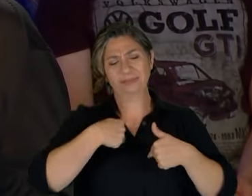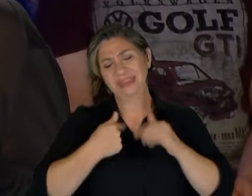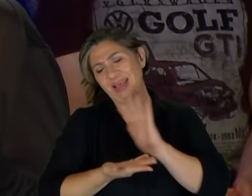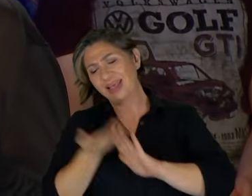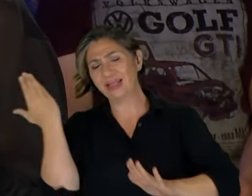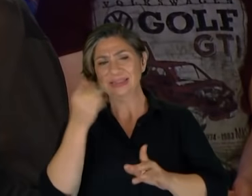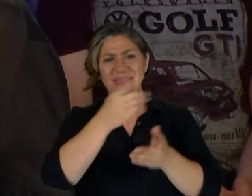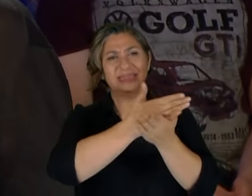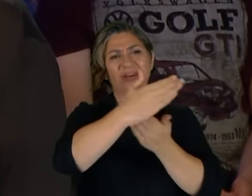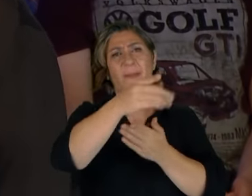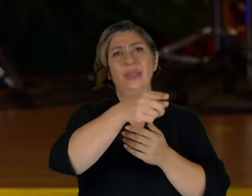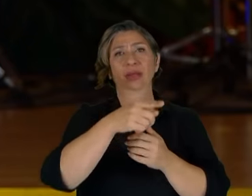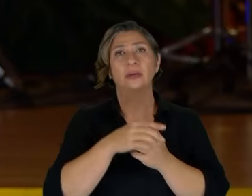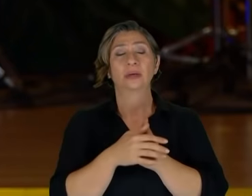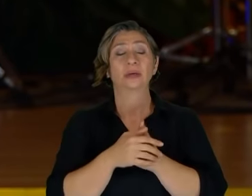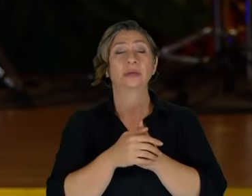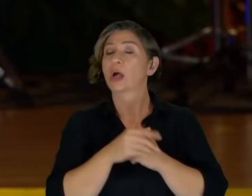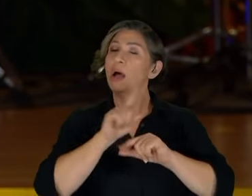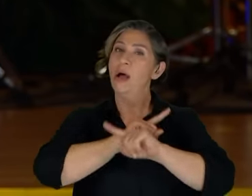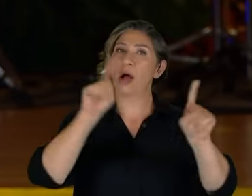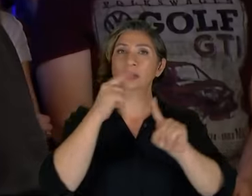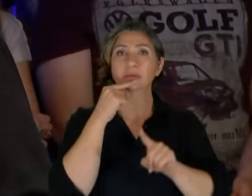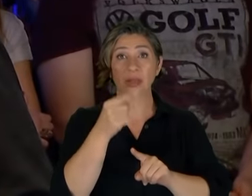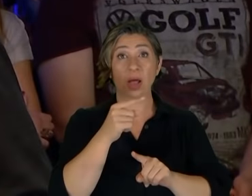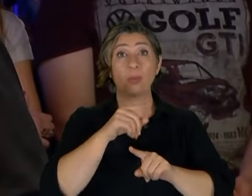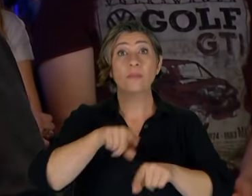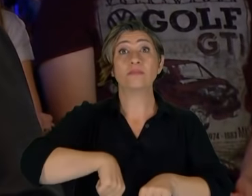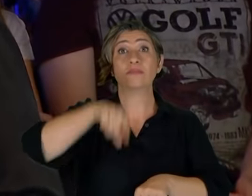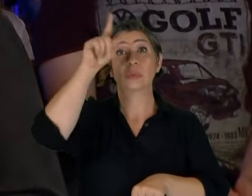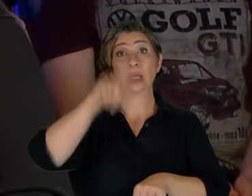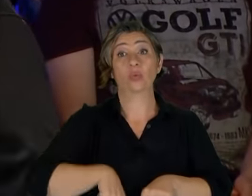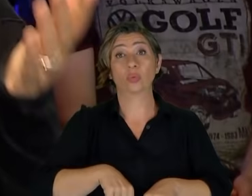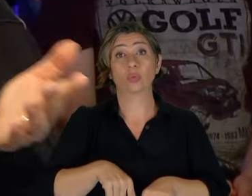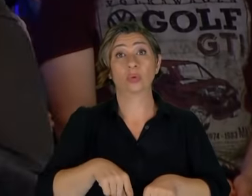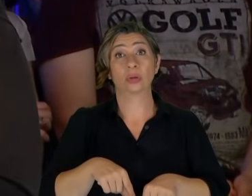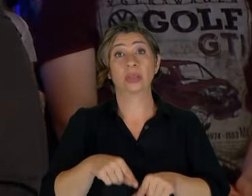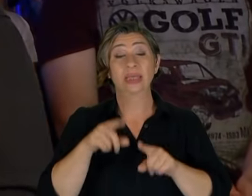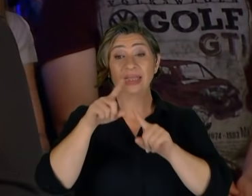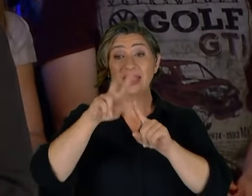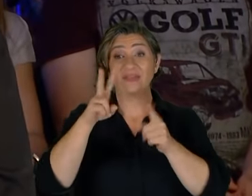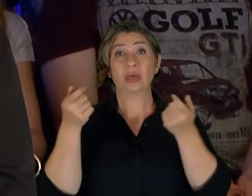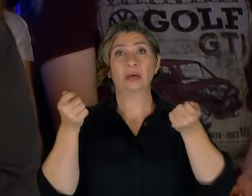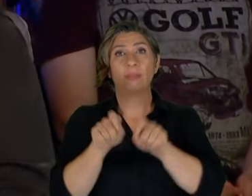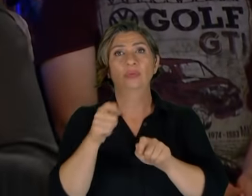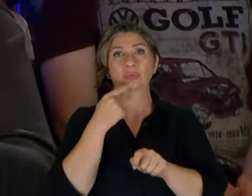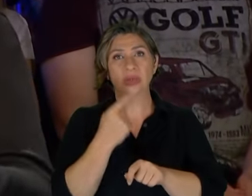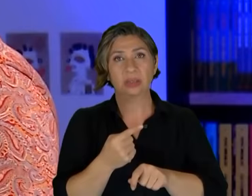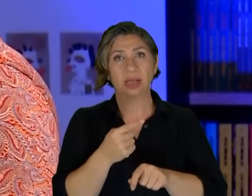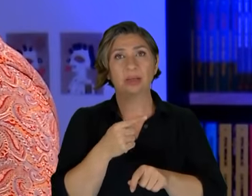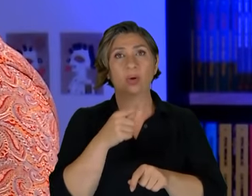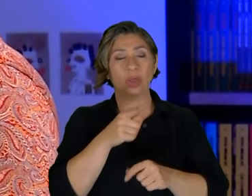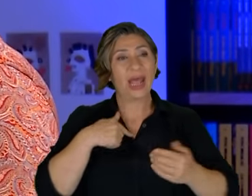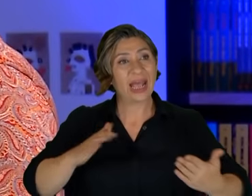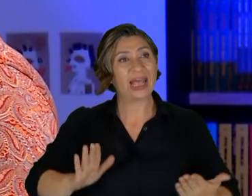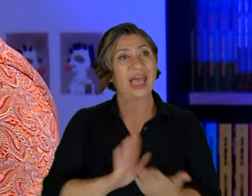bizi yasakla. Ona hayır dediler. Bütün bir gün kanalı kapatıyoruz dediler. Onlara